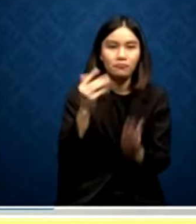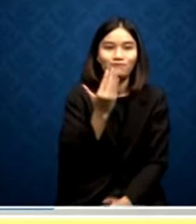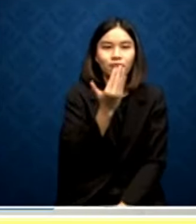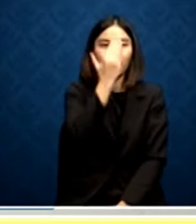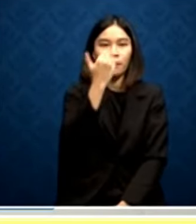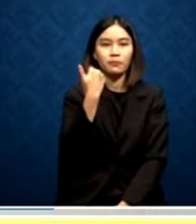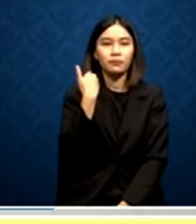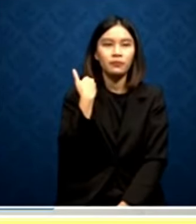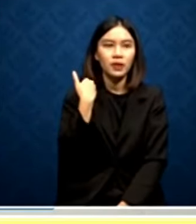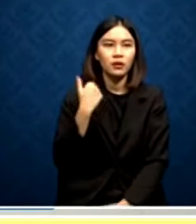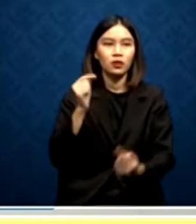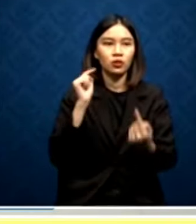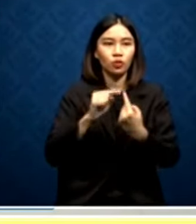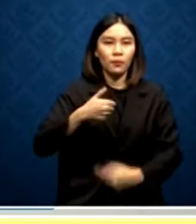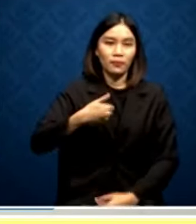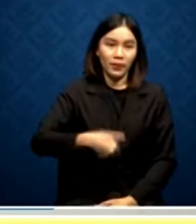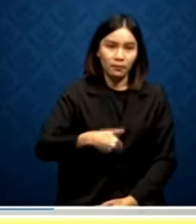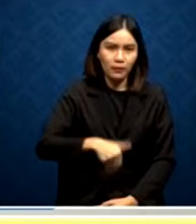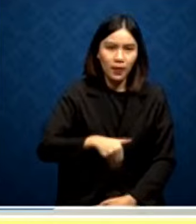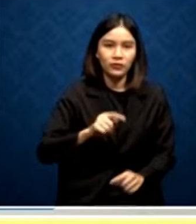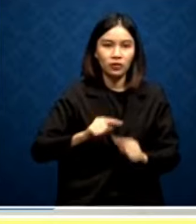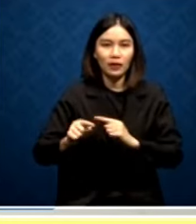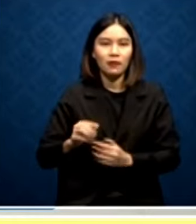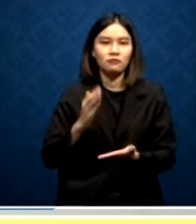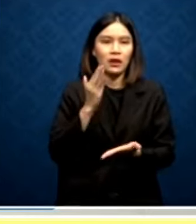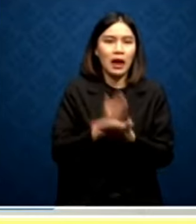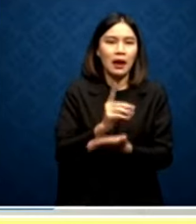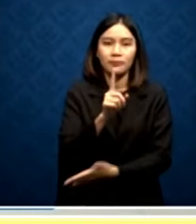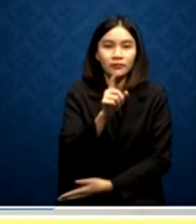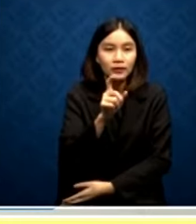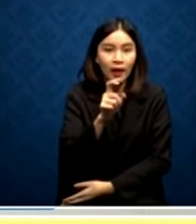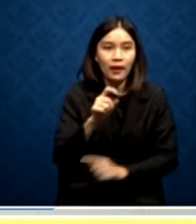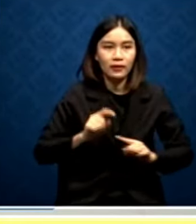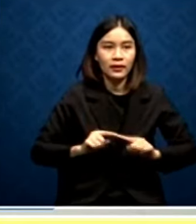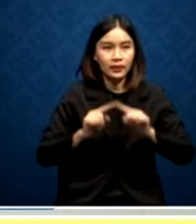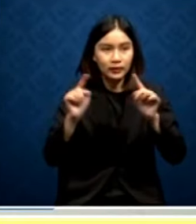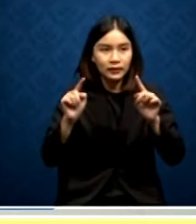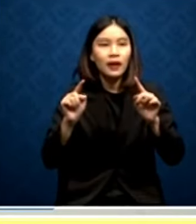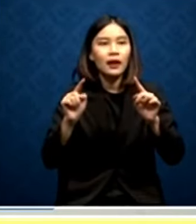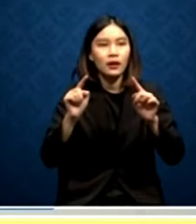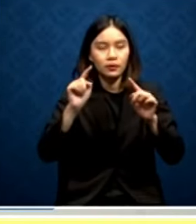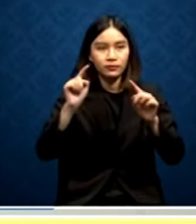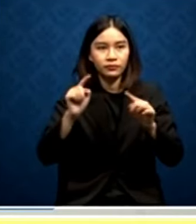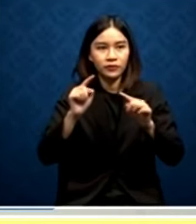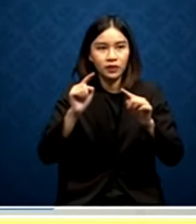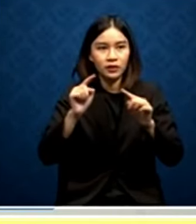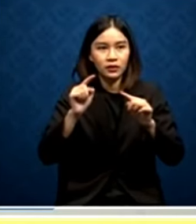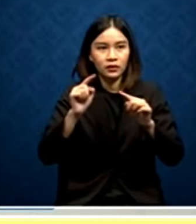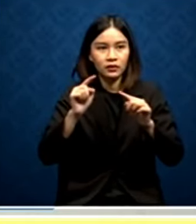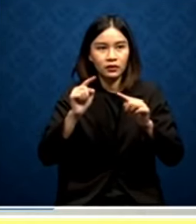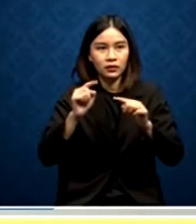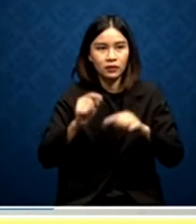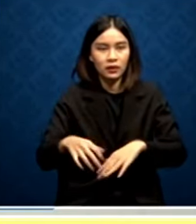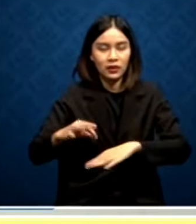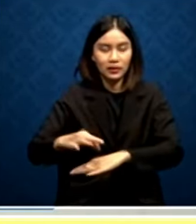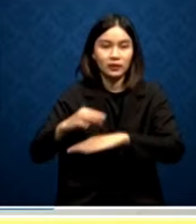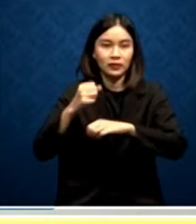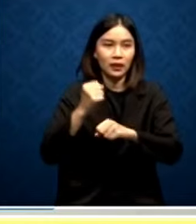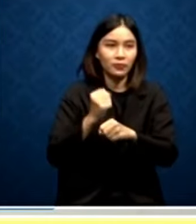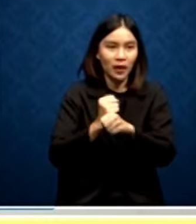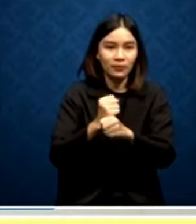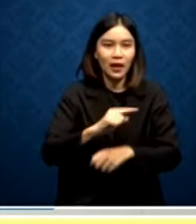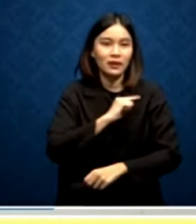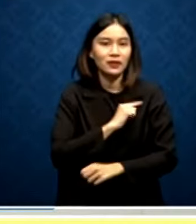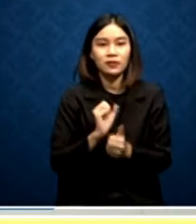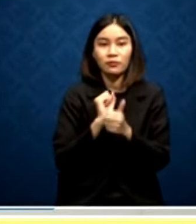เพราะการปวดปัสสาวะนั้นห้ามไม่ได้แต่ว่าเขาห้ามเขาขึ้นมารับงานจากประธานไม่ทันรองประธาน